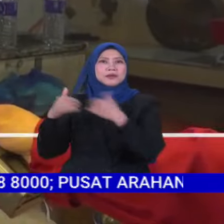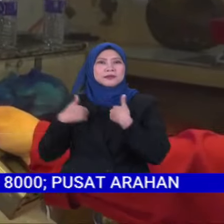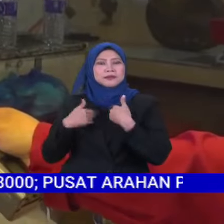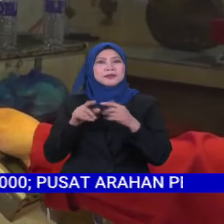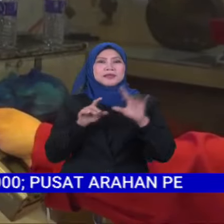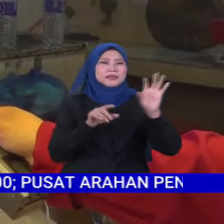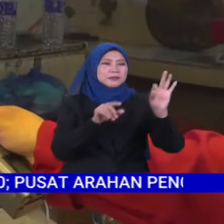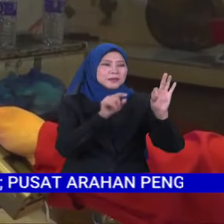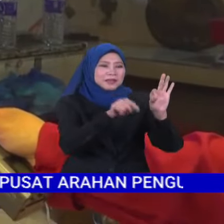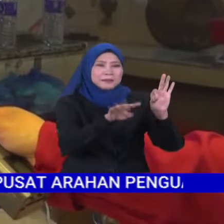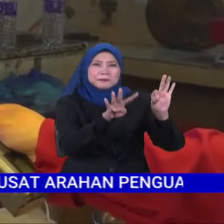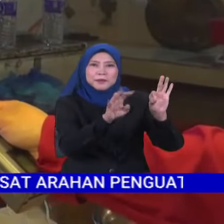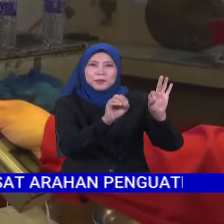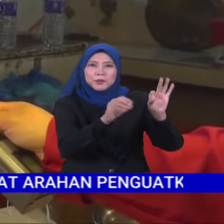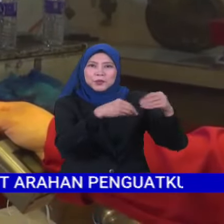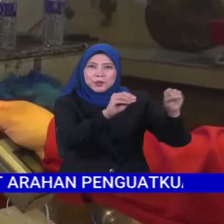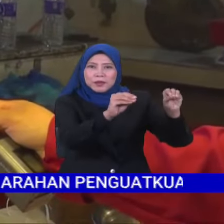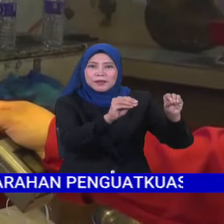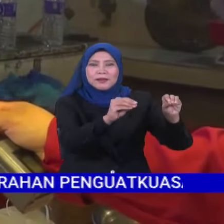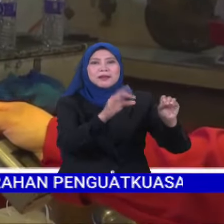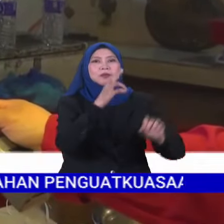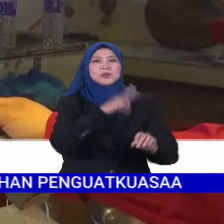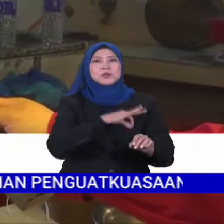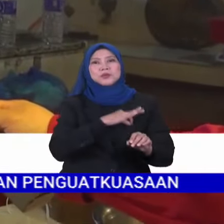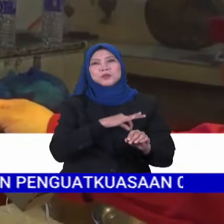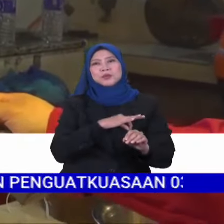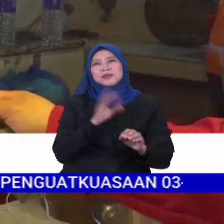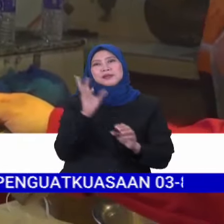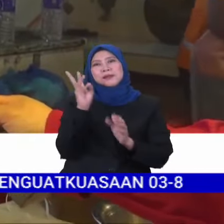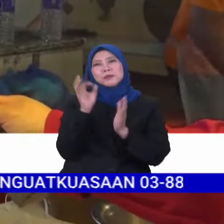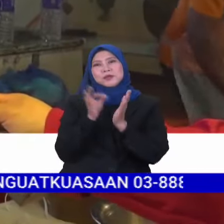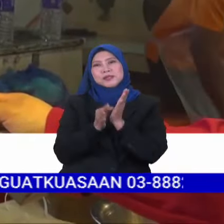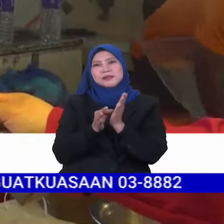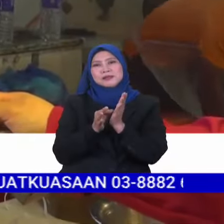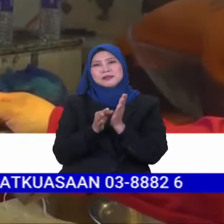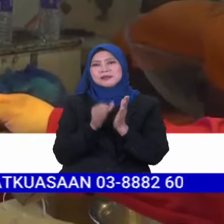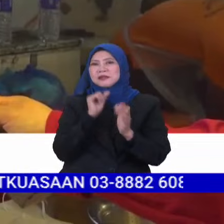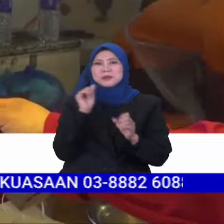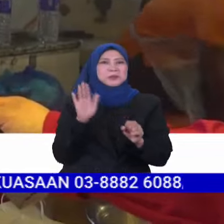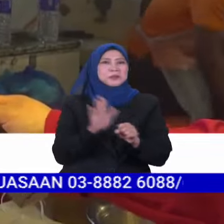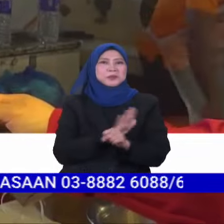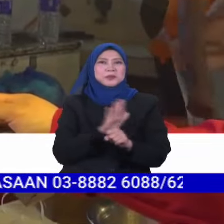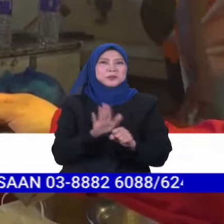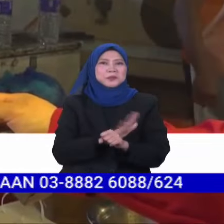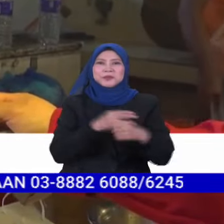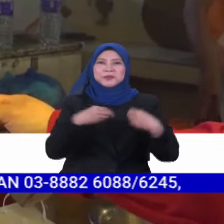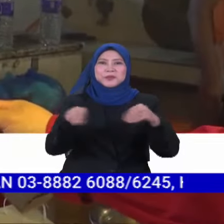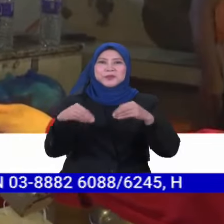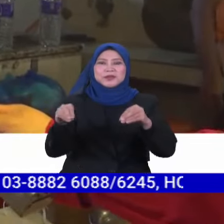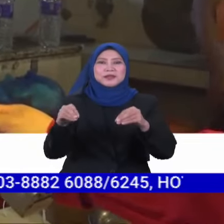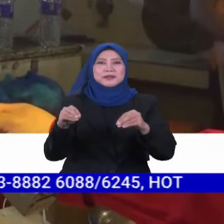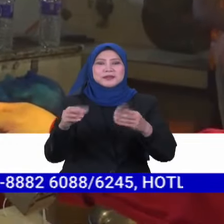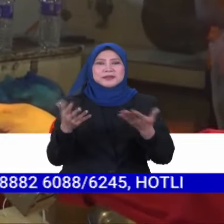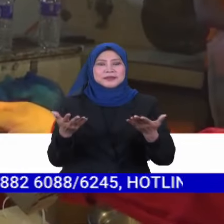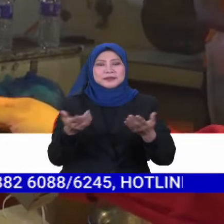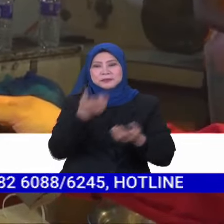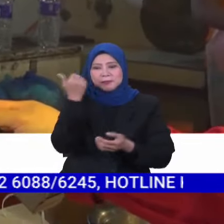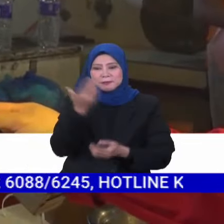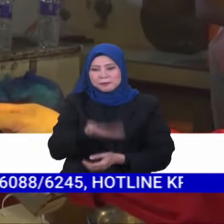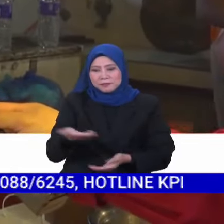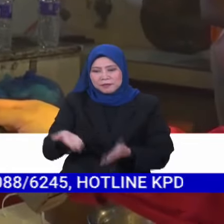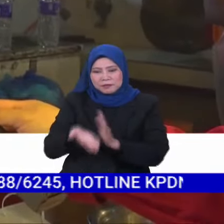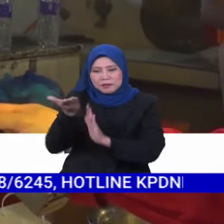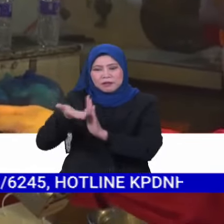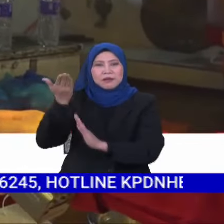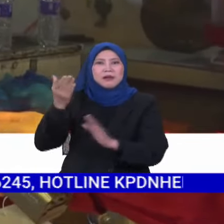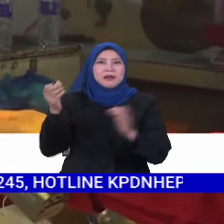7894 tuh kita boleh keuntungan cukup bagi kita untuk penjual nih dengar kenaikan